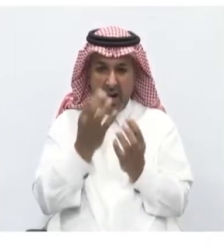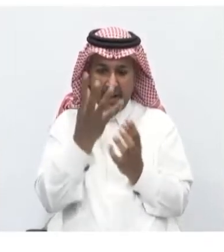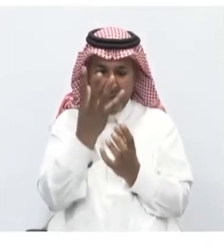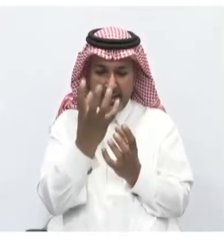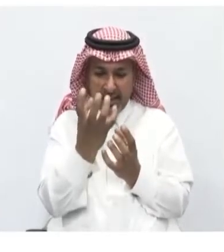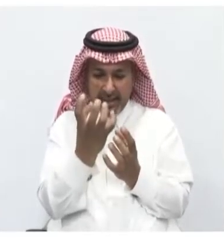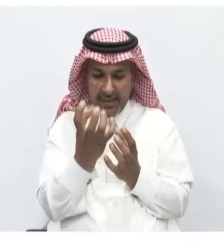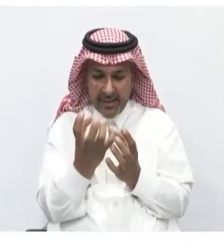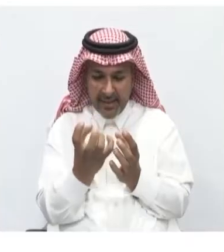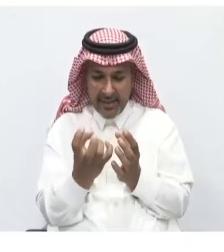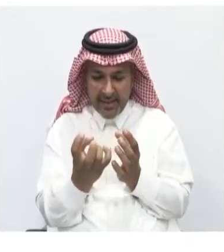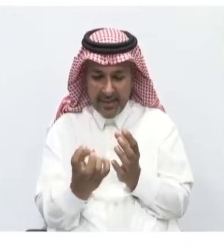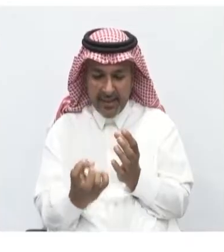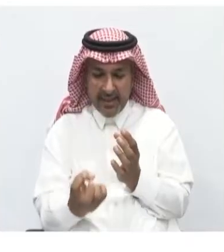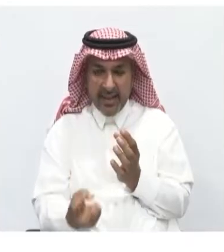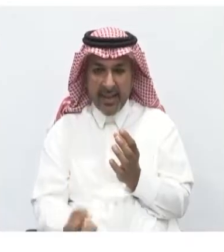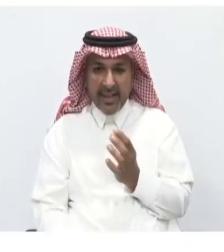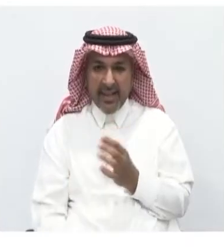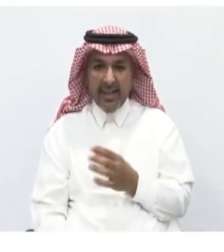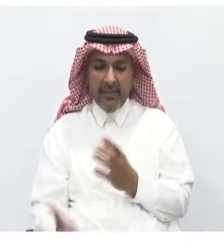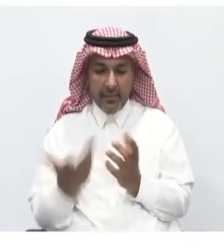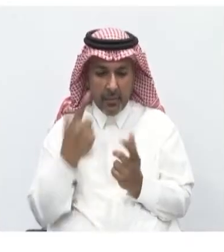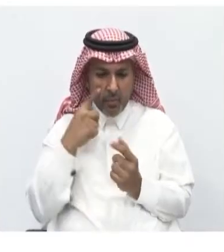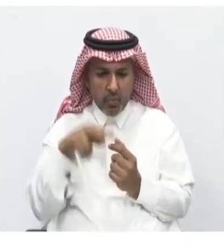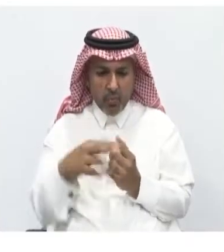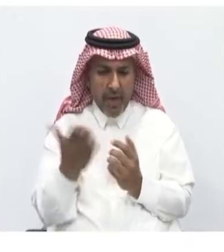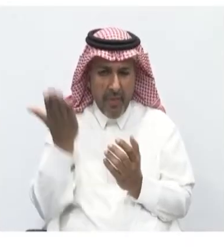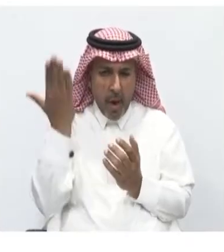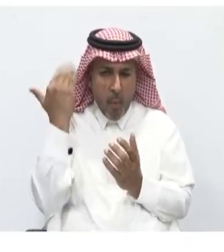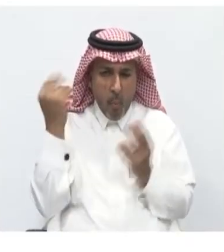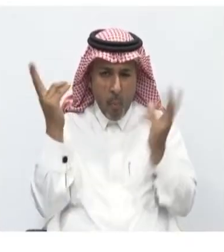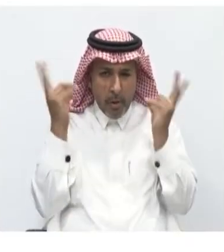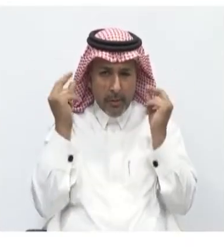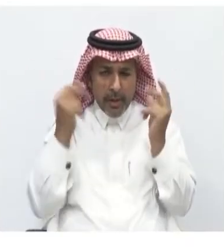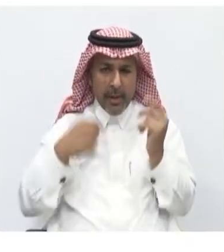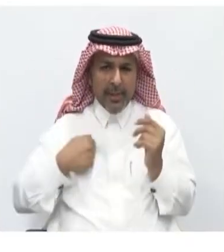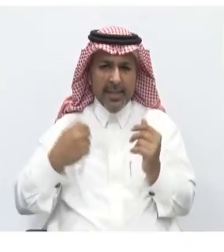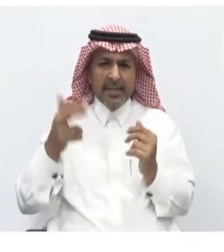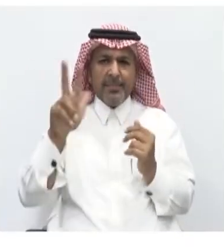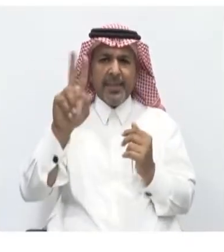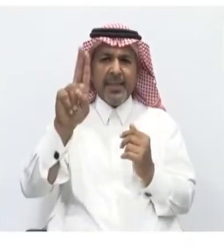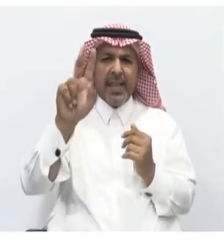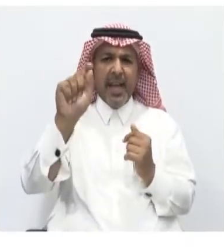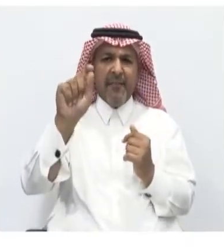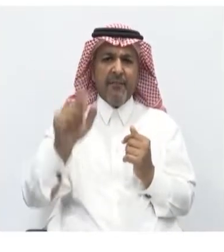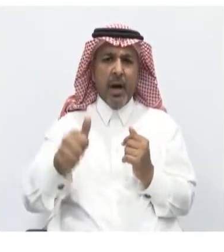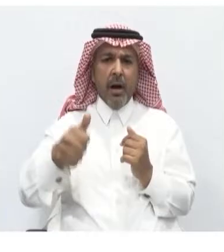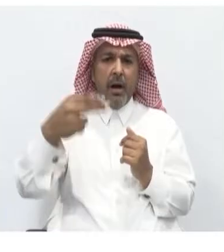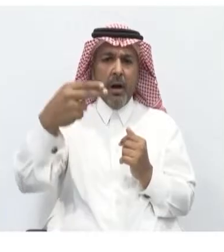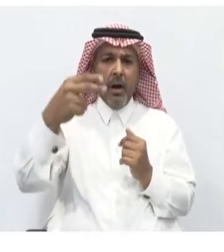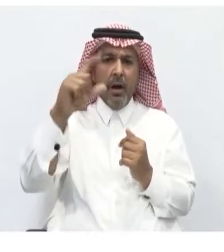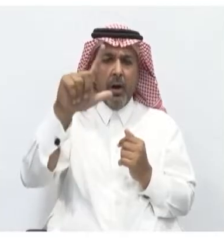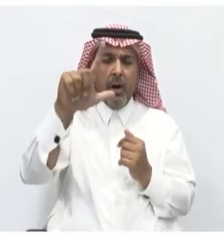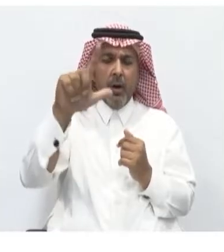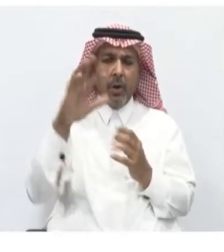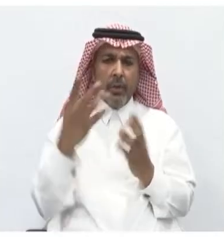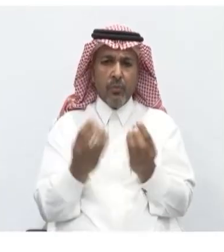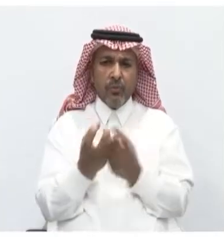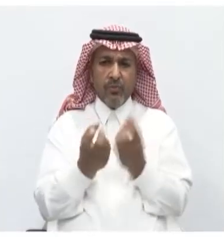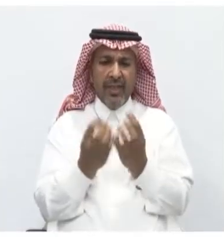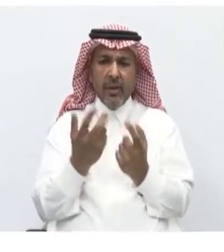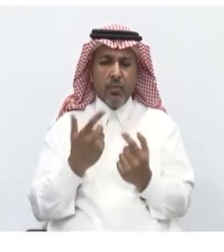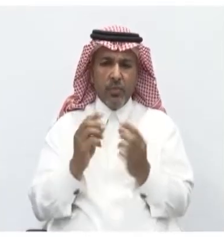ما نوع التفاعل الكيميائي هنا وسبق ان تطرقتم اليه انواع التفاعلات الكيميائيه ما نوع التفاعل هنا